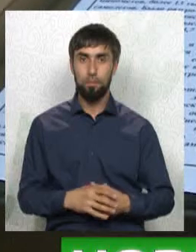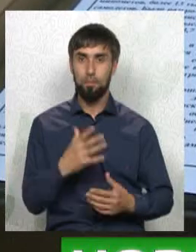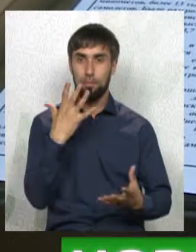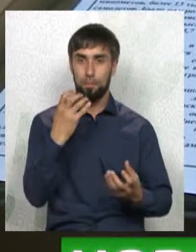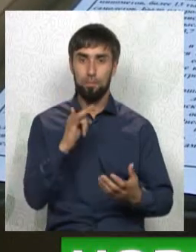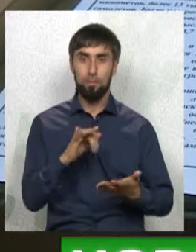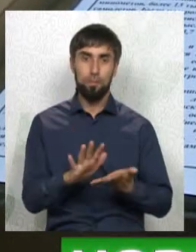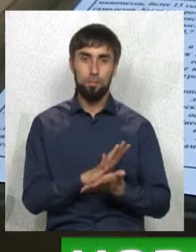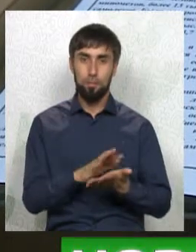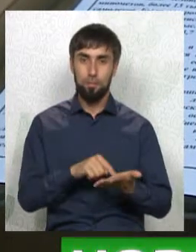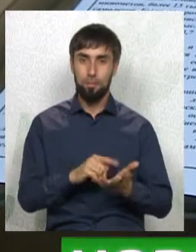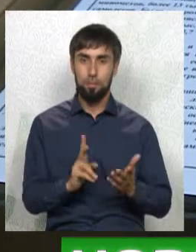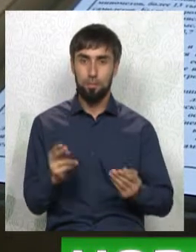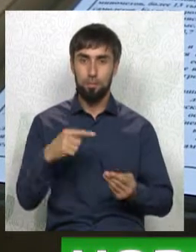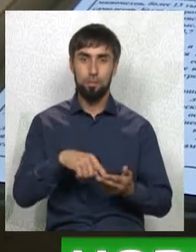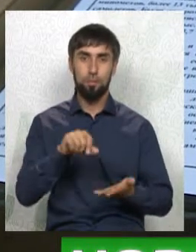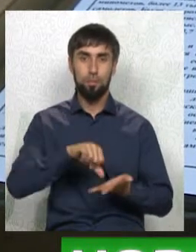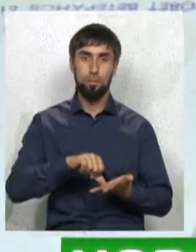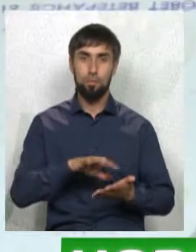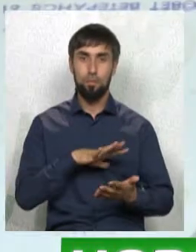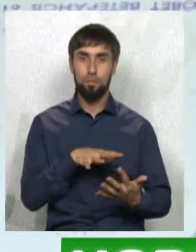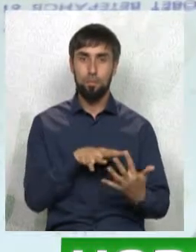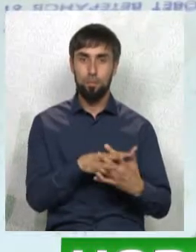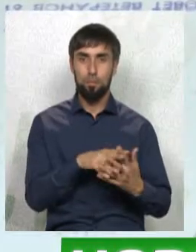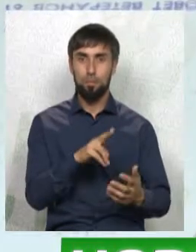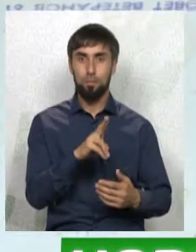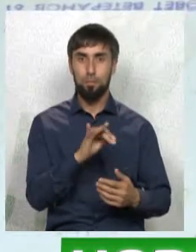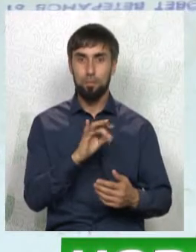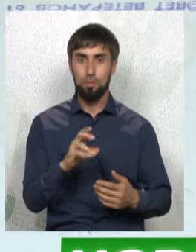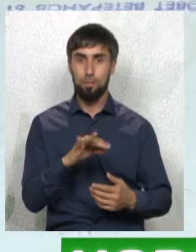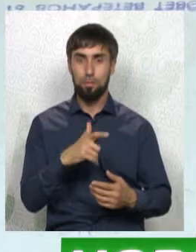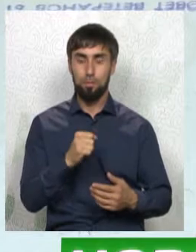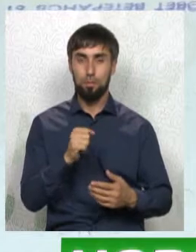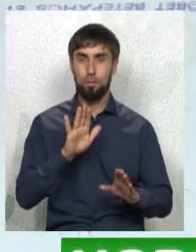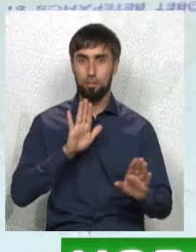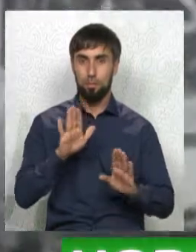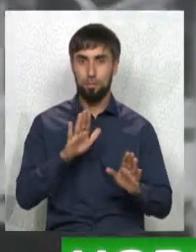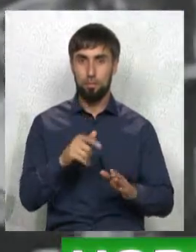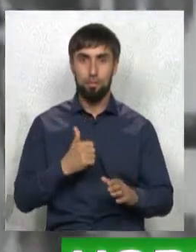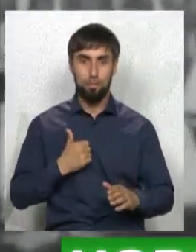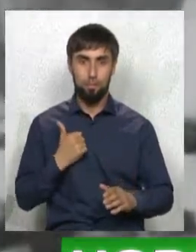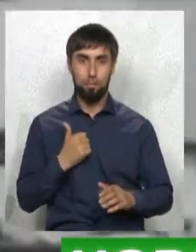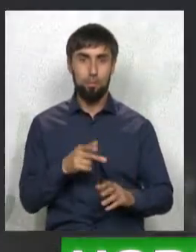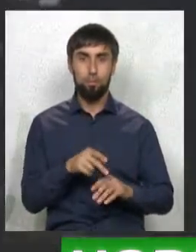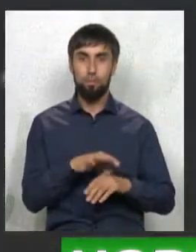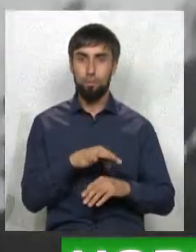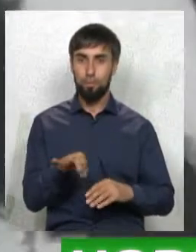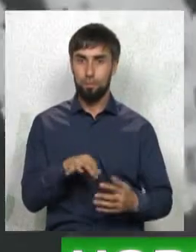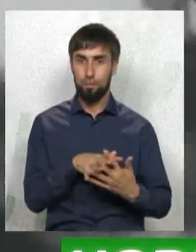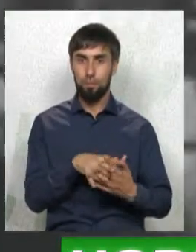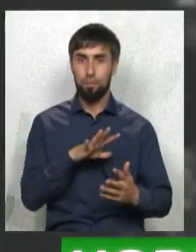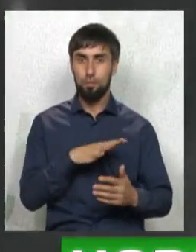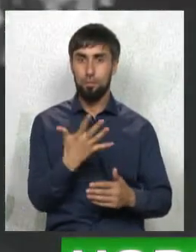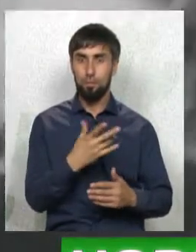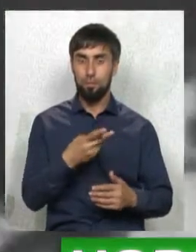Вырезки из газеты, биографии тех, кто участвовал в битве на Курской дуге, украшают стенды памяти и гордости. Ожесточенные бои длились с